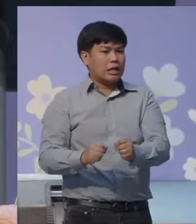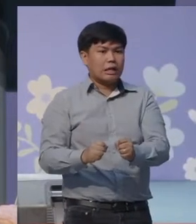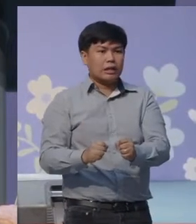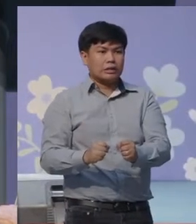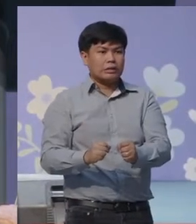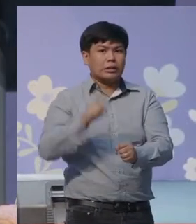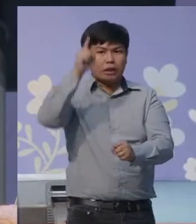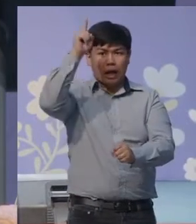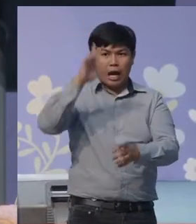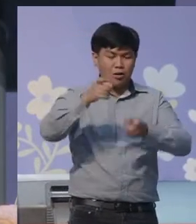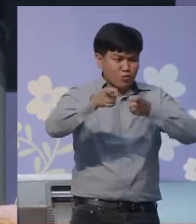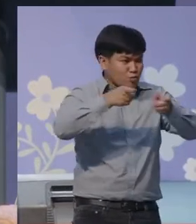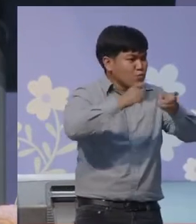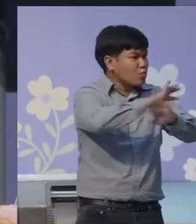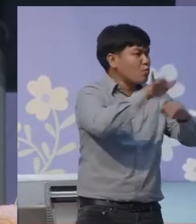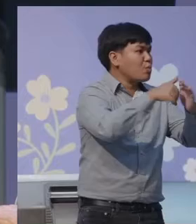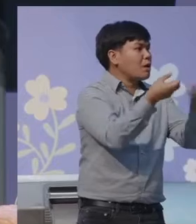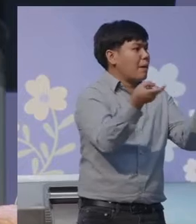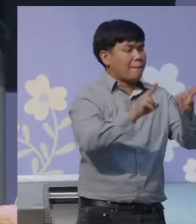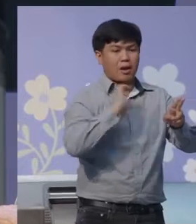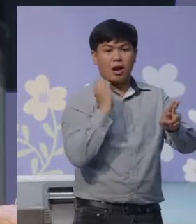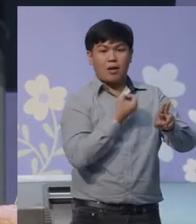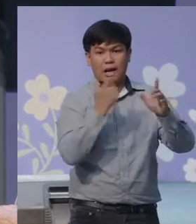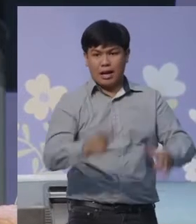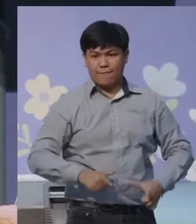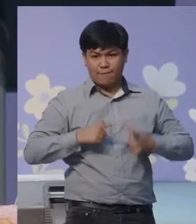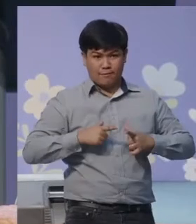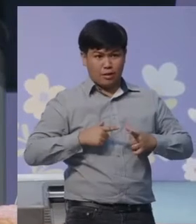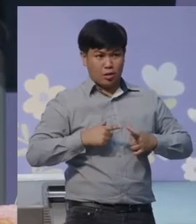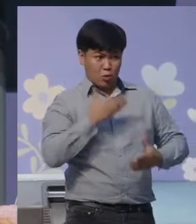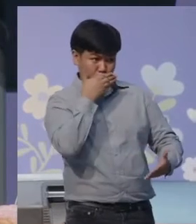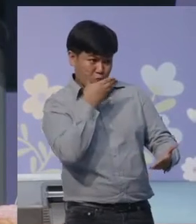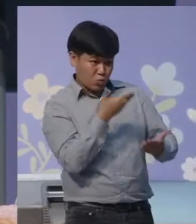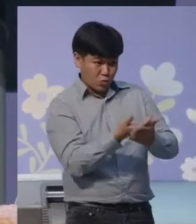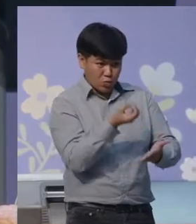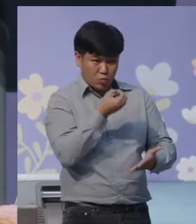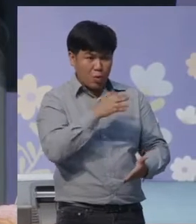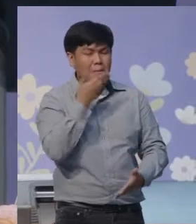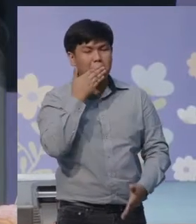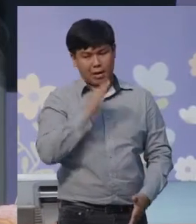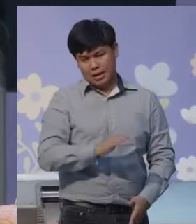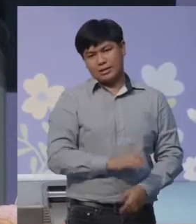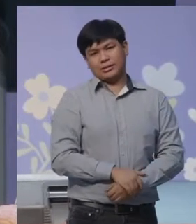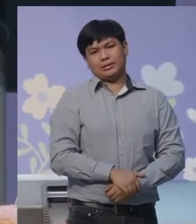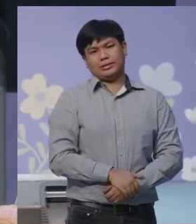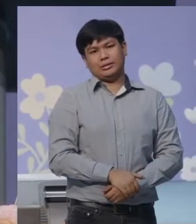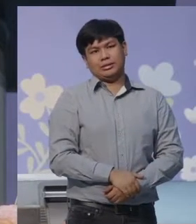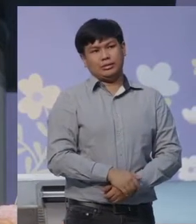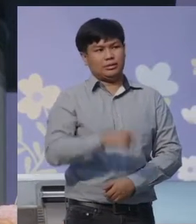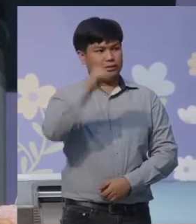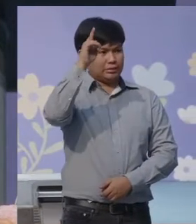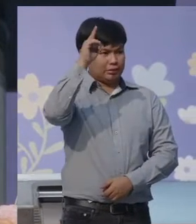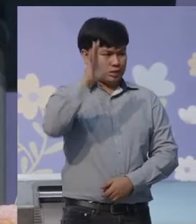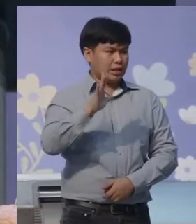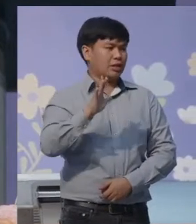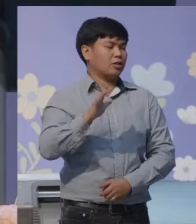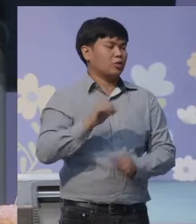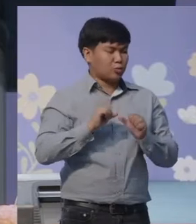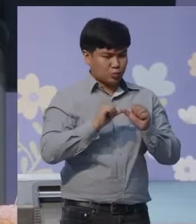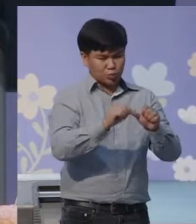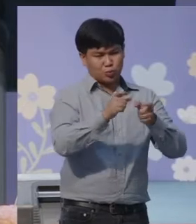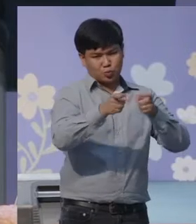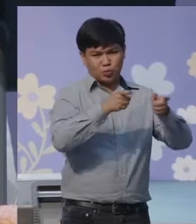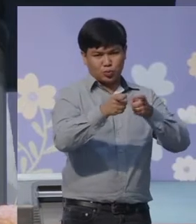mga bagay-bagay na nangyayari sa ating buhay. Kaya maganda man yan, kaya hindi. Ang Diyos ang may